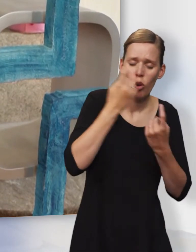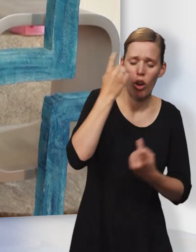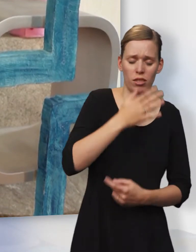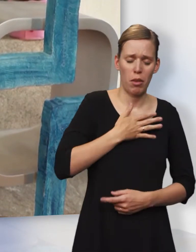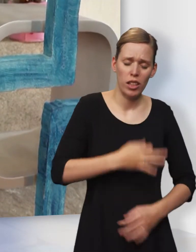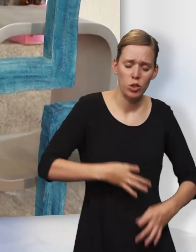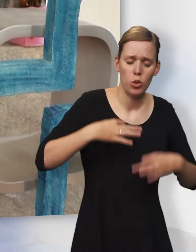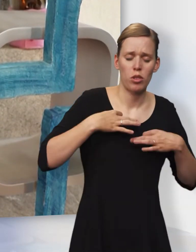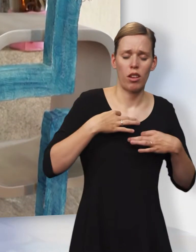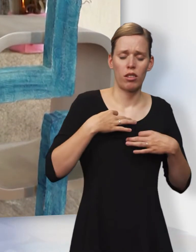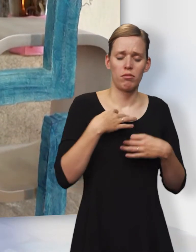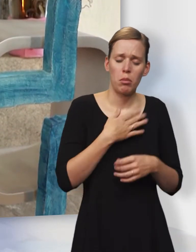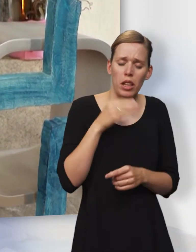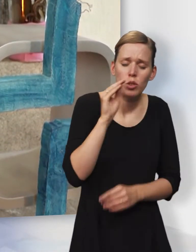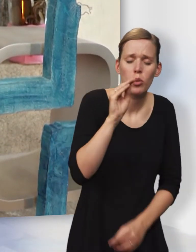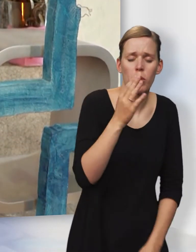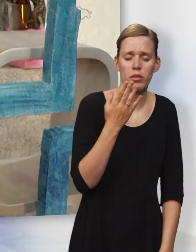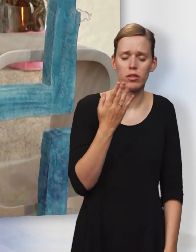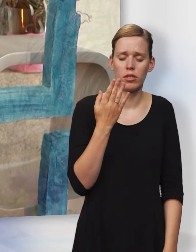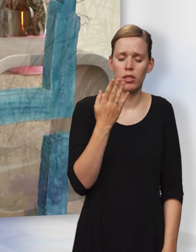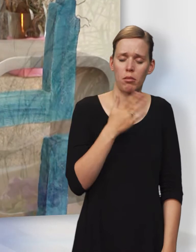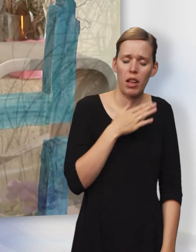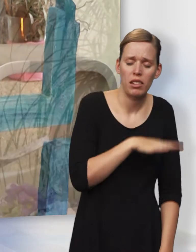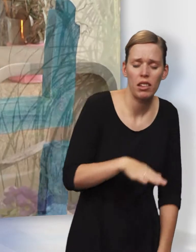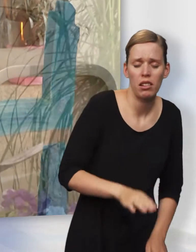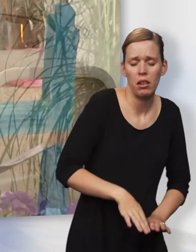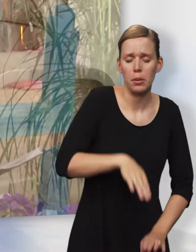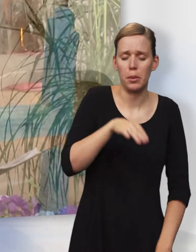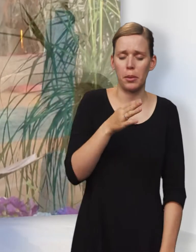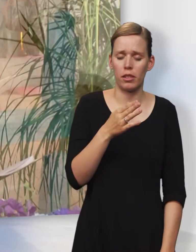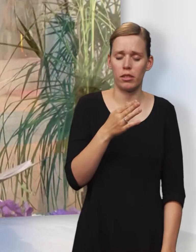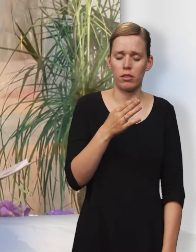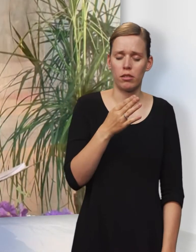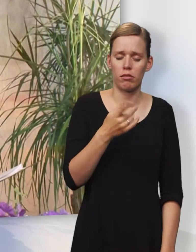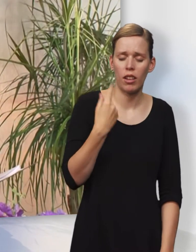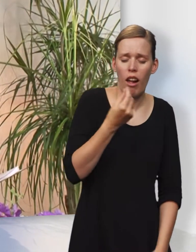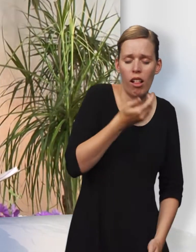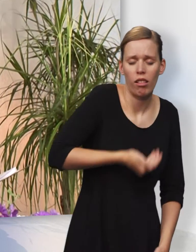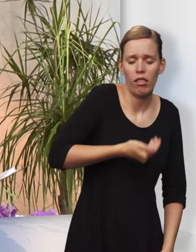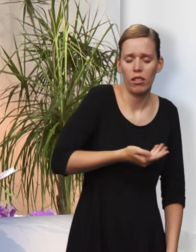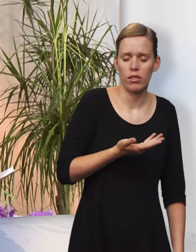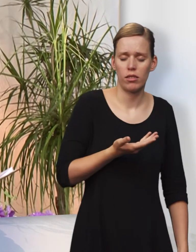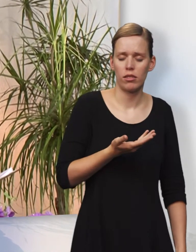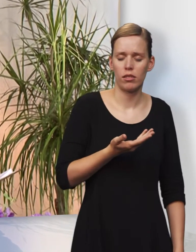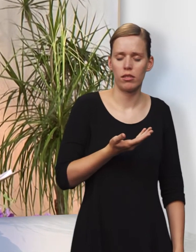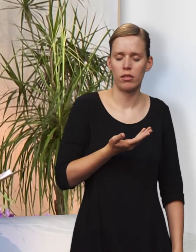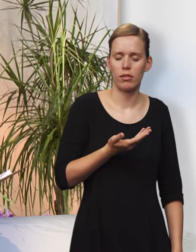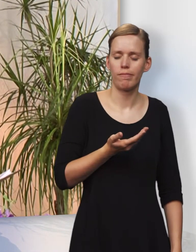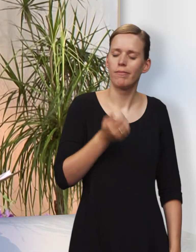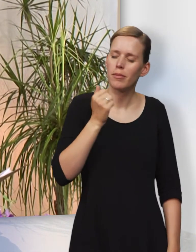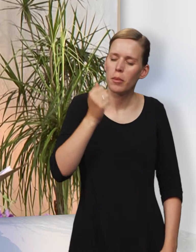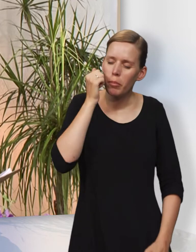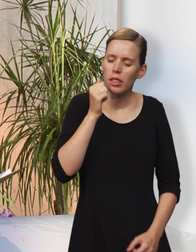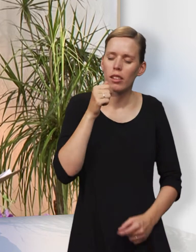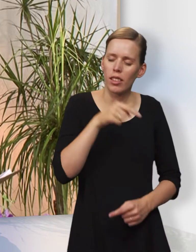Gesundheit, um unsere Zukunft, um unsere Kinder, um unser Auskommen. Lass uns über